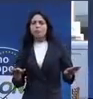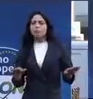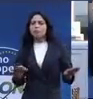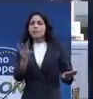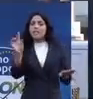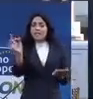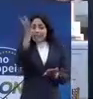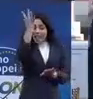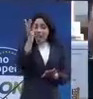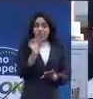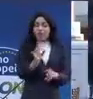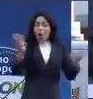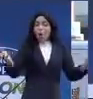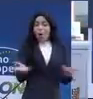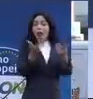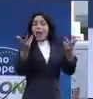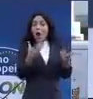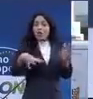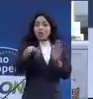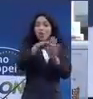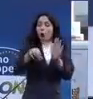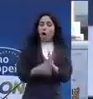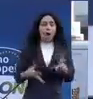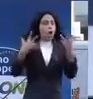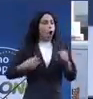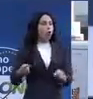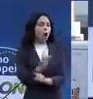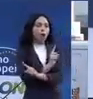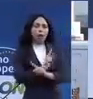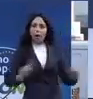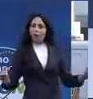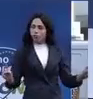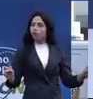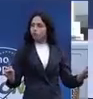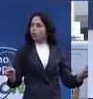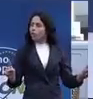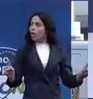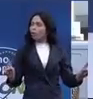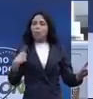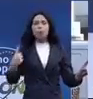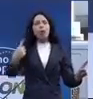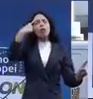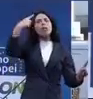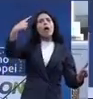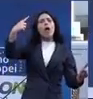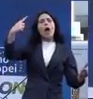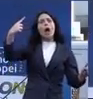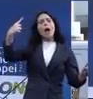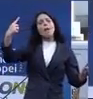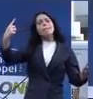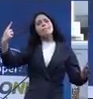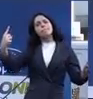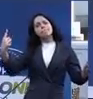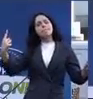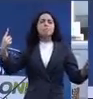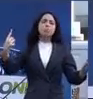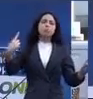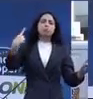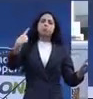c'è un fatto che è inaccettabile è l'idea che questo